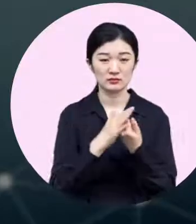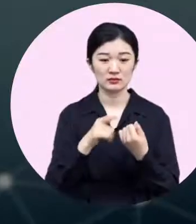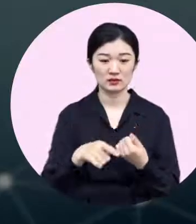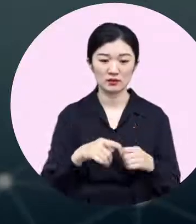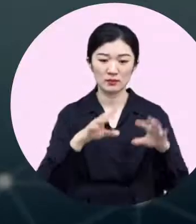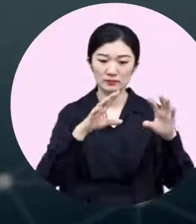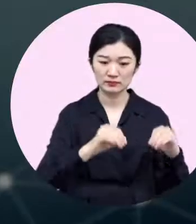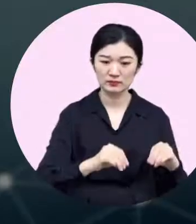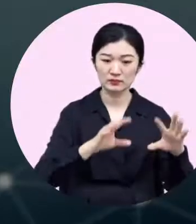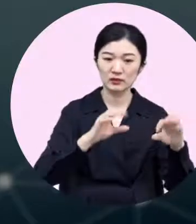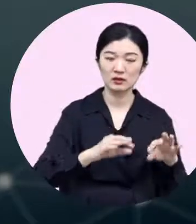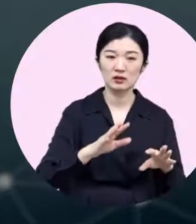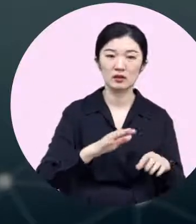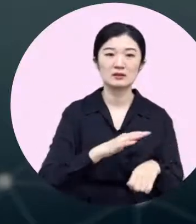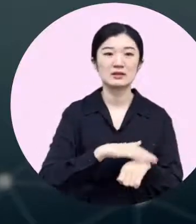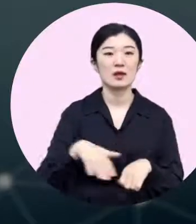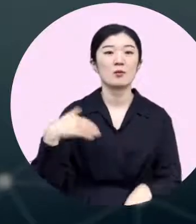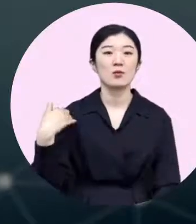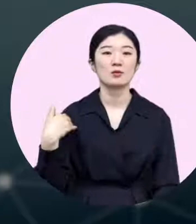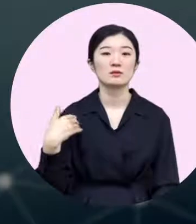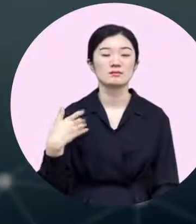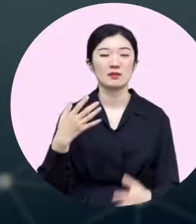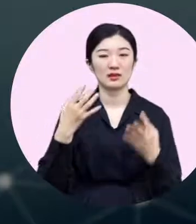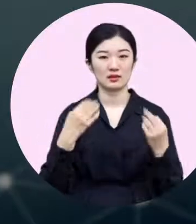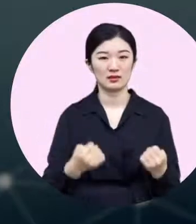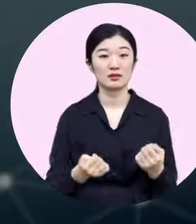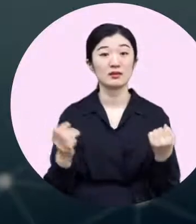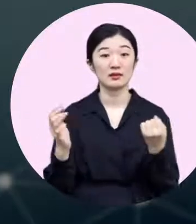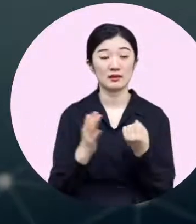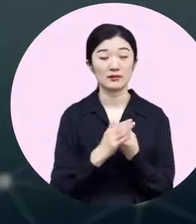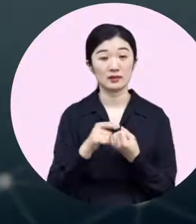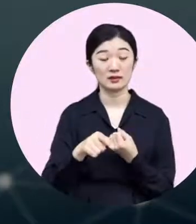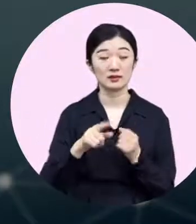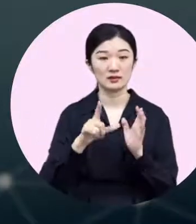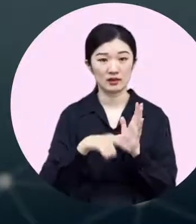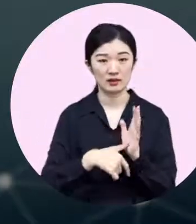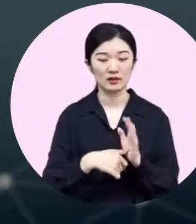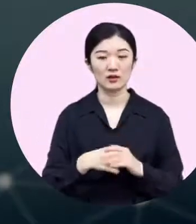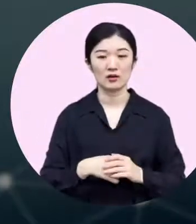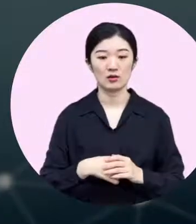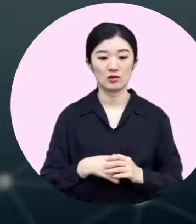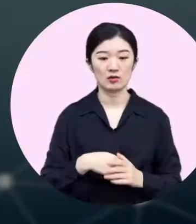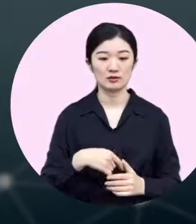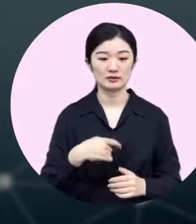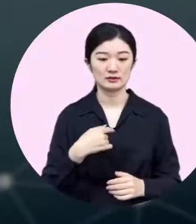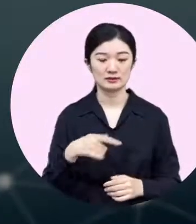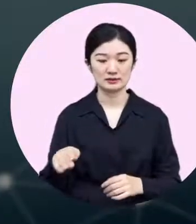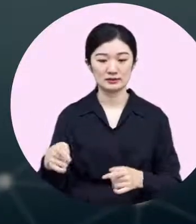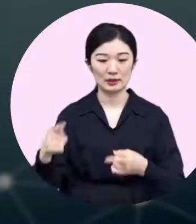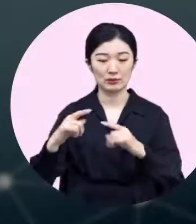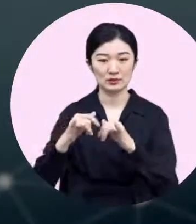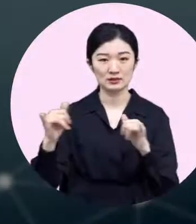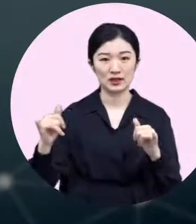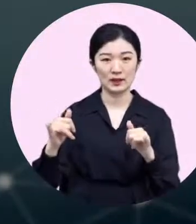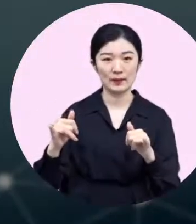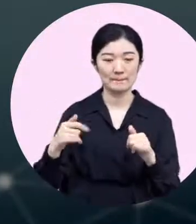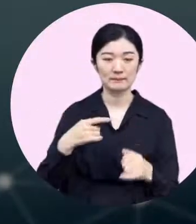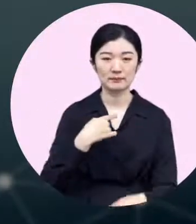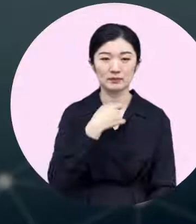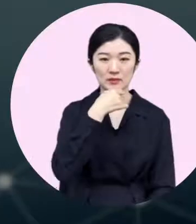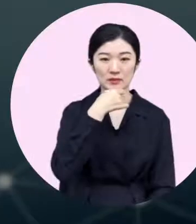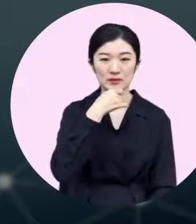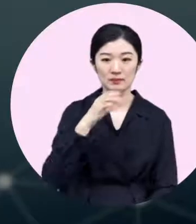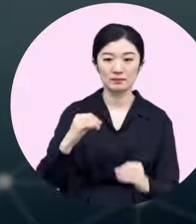음소거 해제를 하는지 모르는 참가자들이 있을 수 있거든요. 그러니까 그런 경우는 음소거 해제를 스스로 못하게끔 설정하는 것도